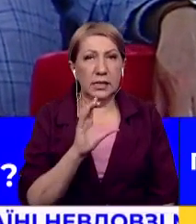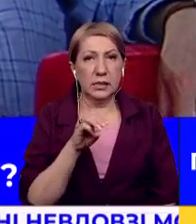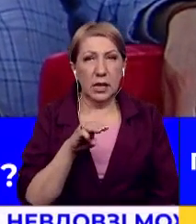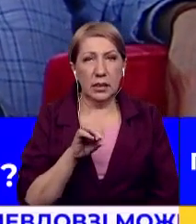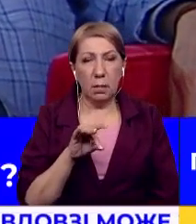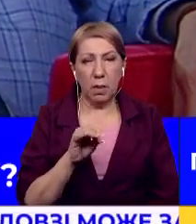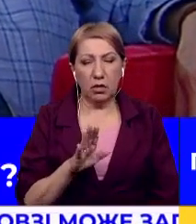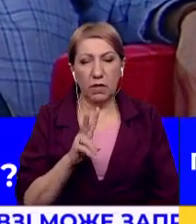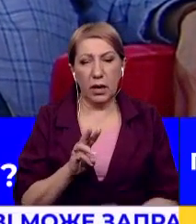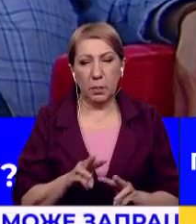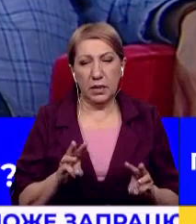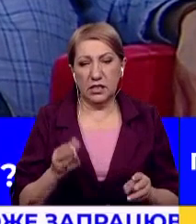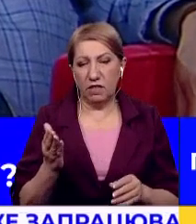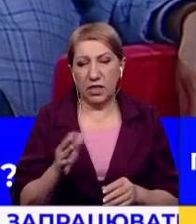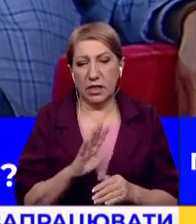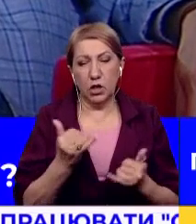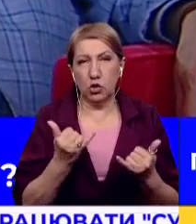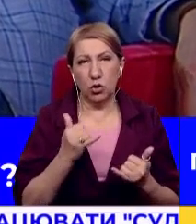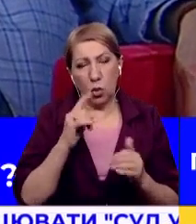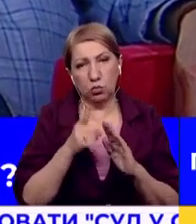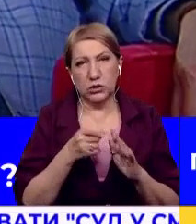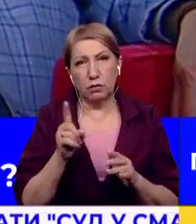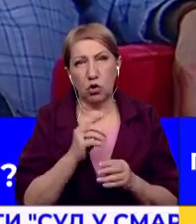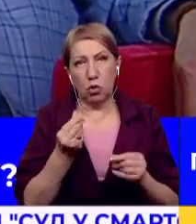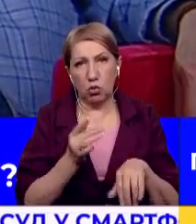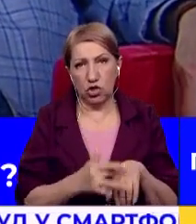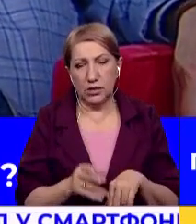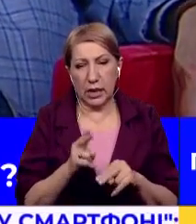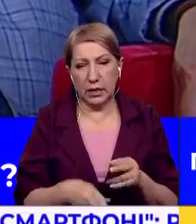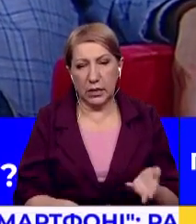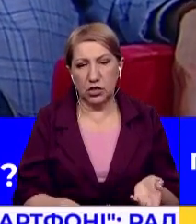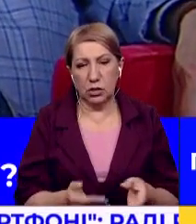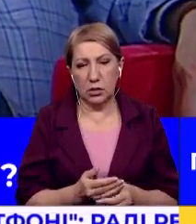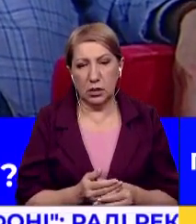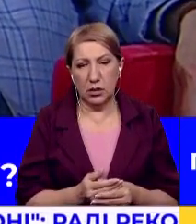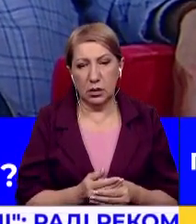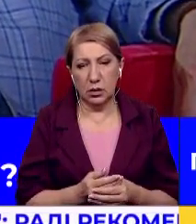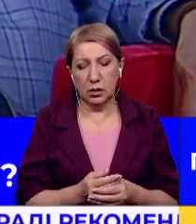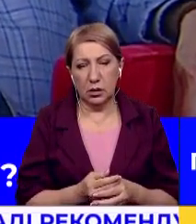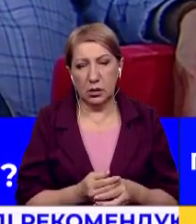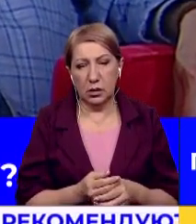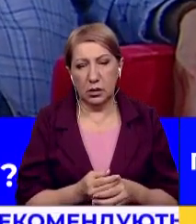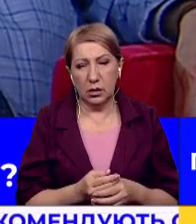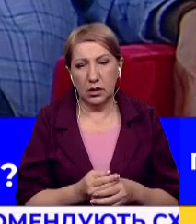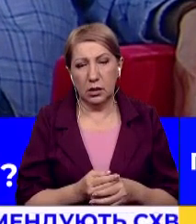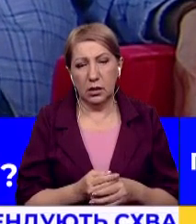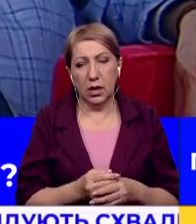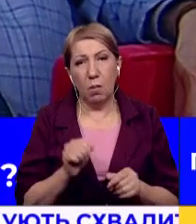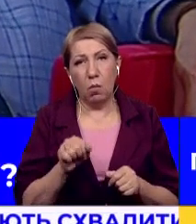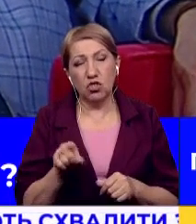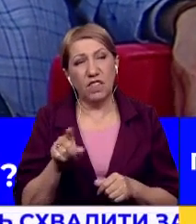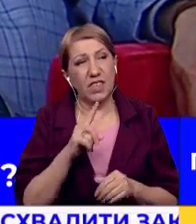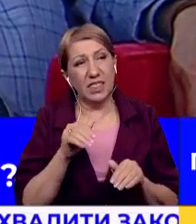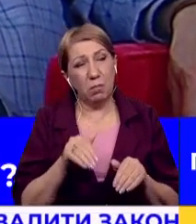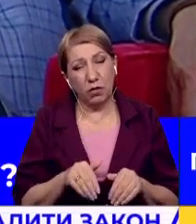міністр, він же не сьогодні знав, що гроші закінчуються. І мовчав. Мовчали. Ну, може він